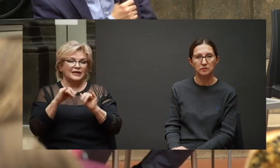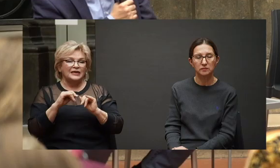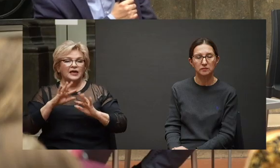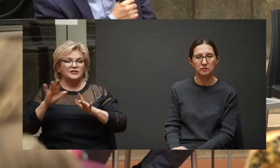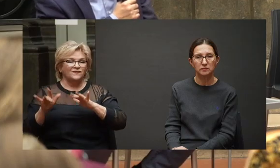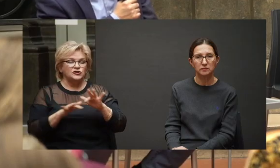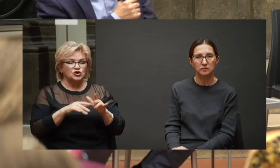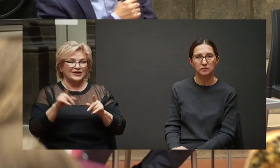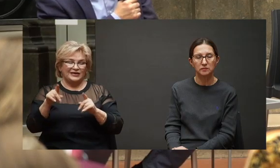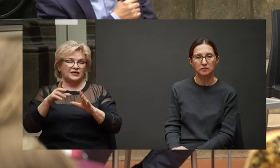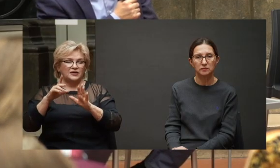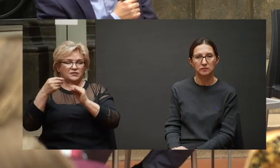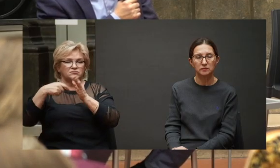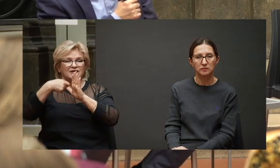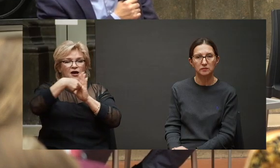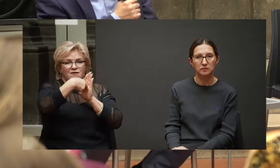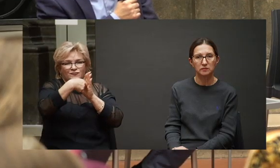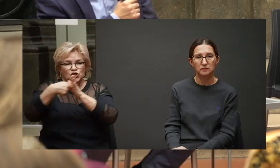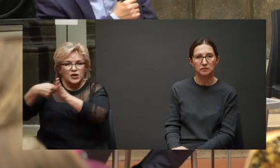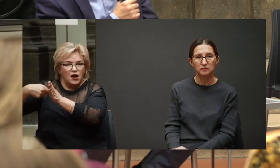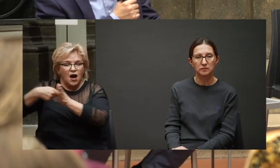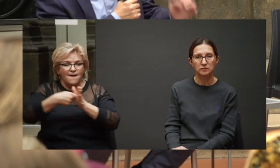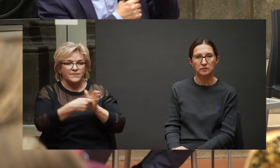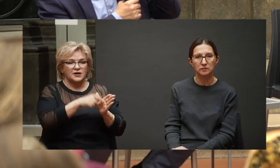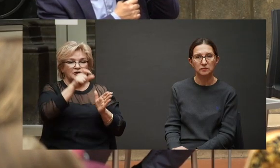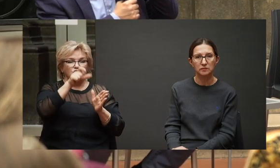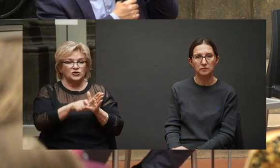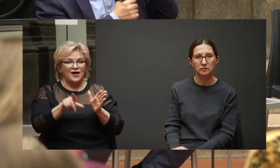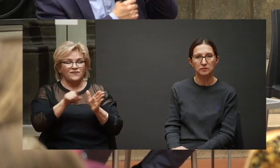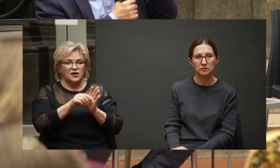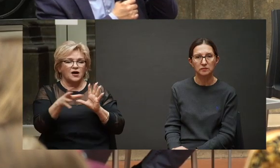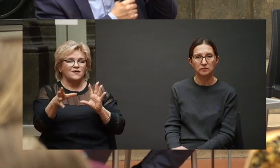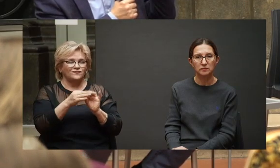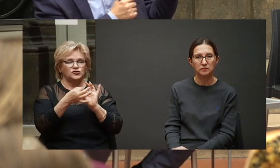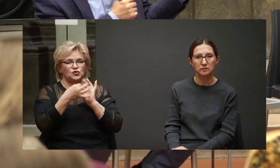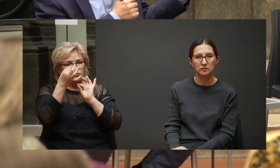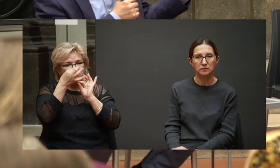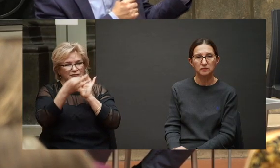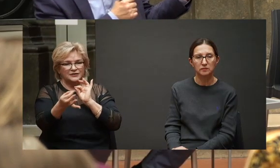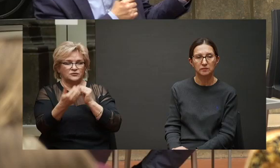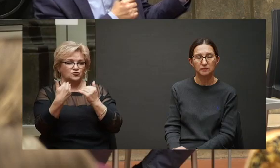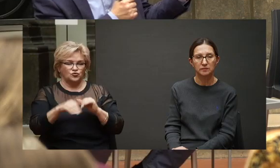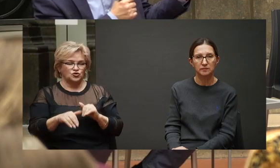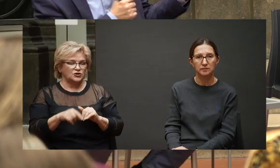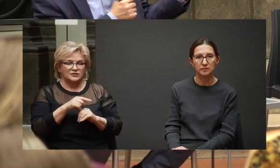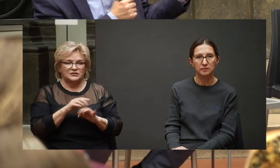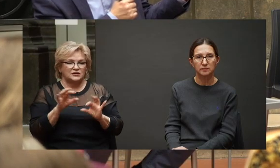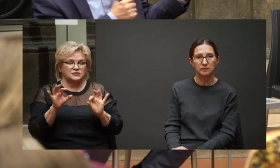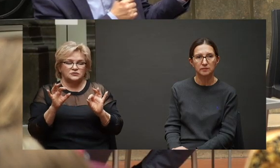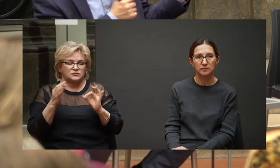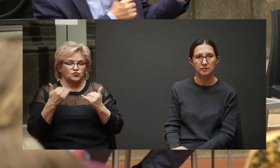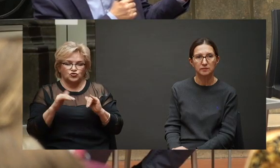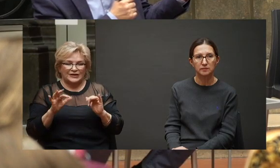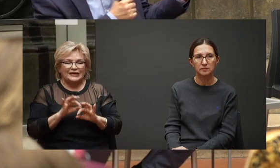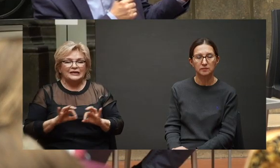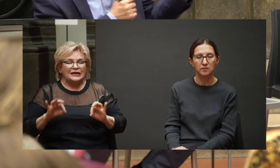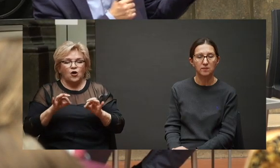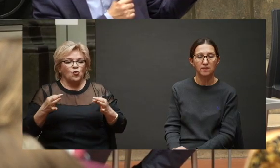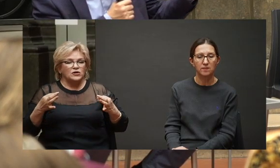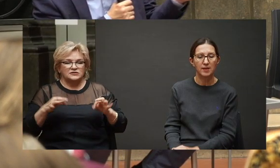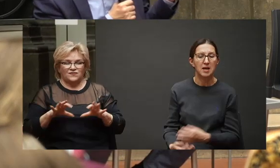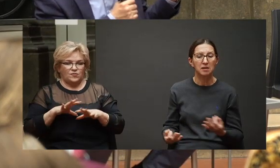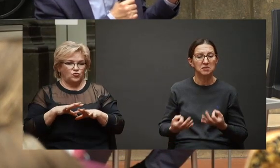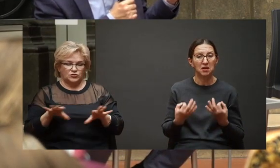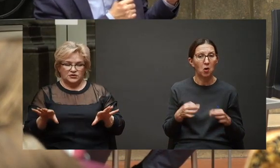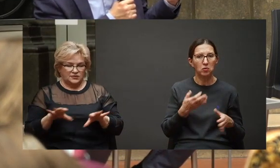Движение камеры, движение человека, все отточено уже, тут уже никакой свободы никому. Я